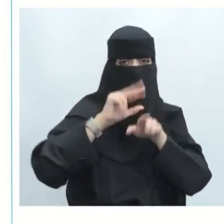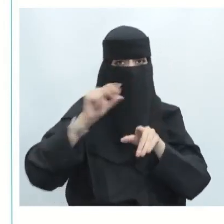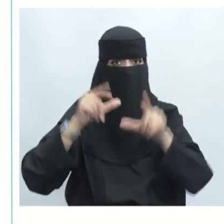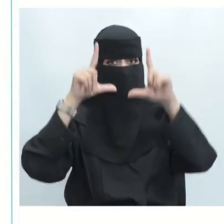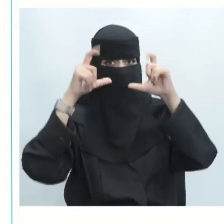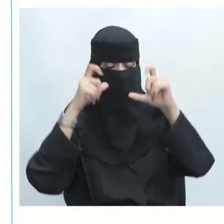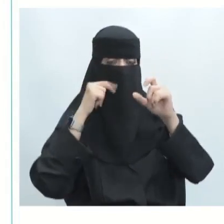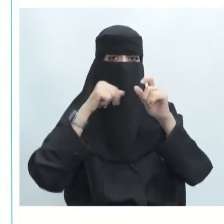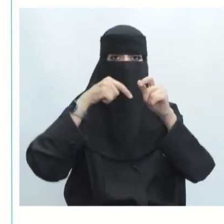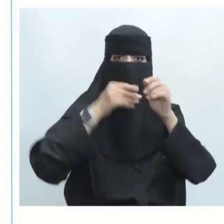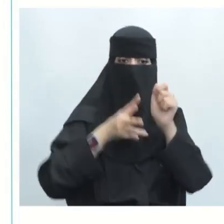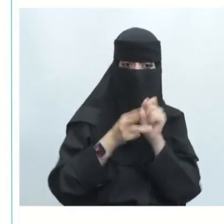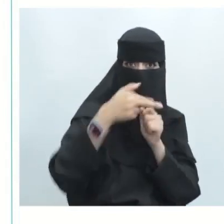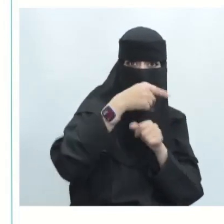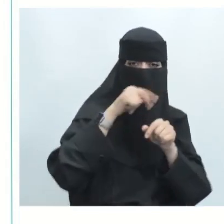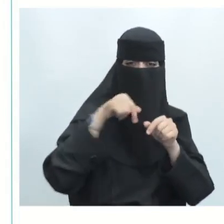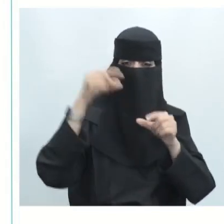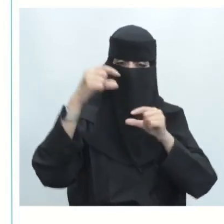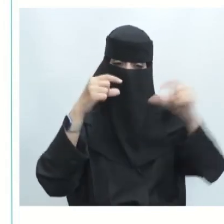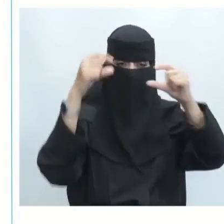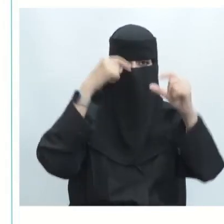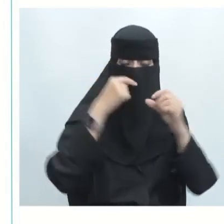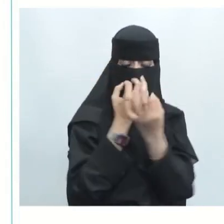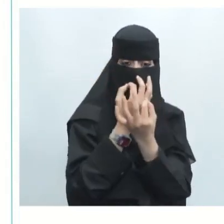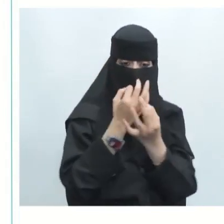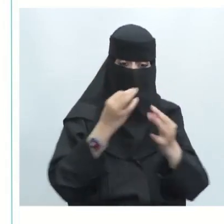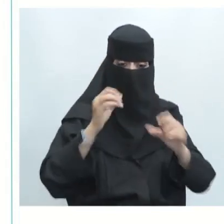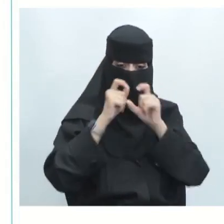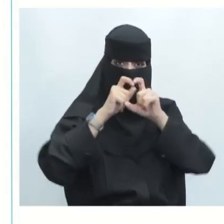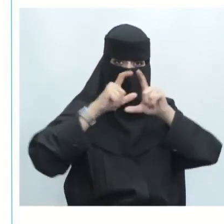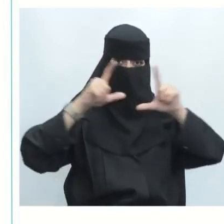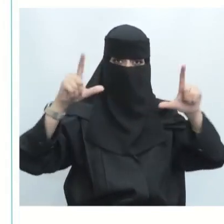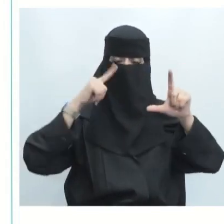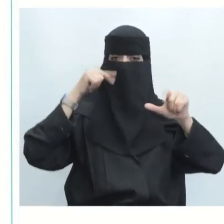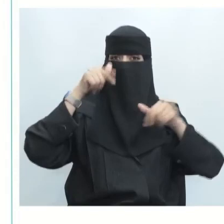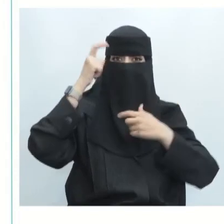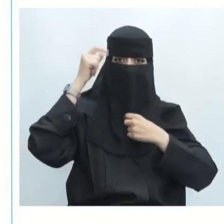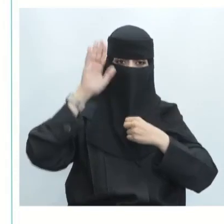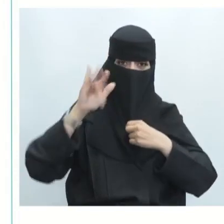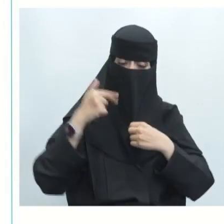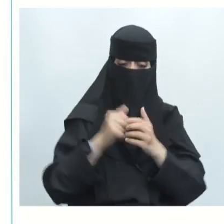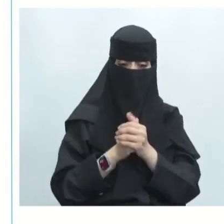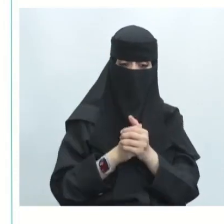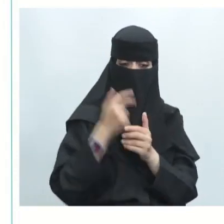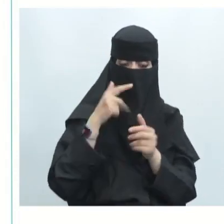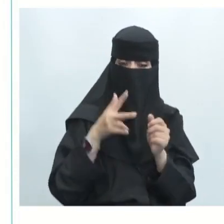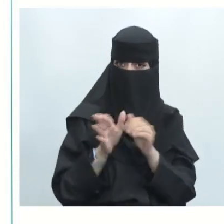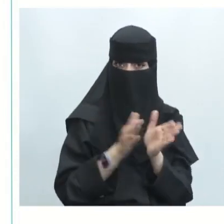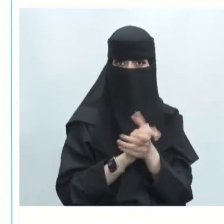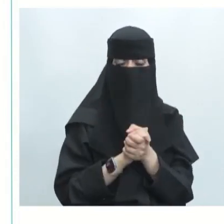الى ان يظهر الشكل الكامل بصوره معينه مرسومه قد تكون الصوره لديك وثم تقوم